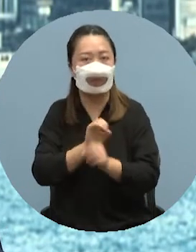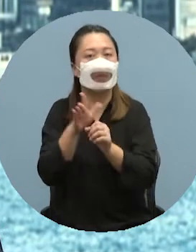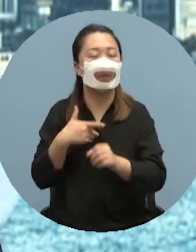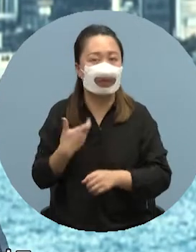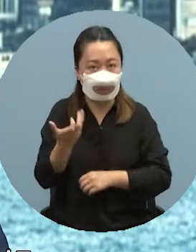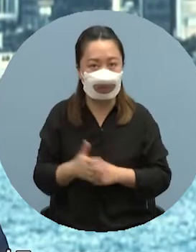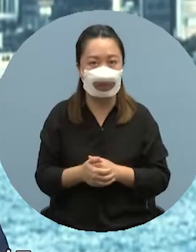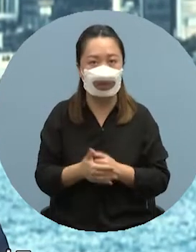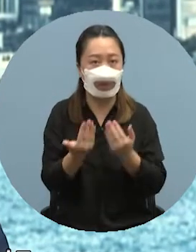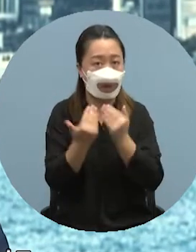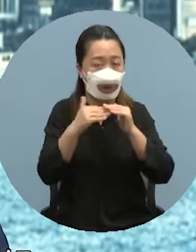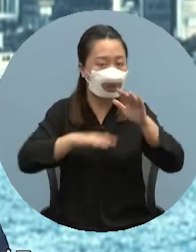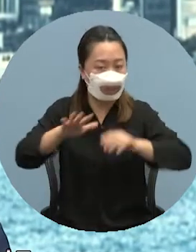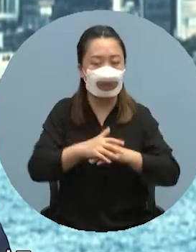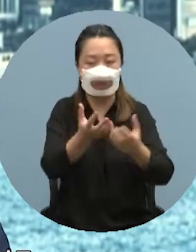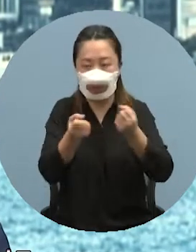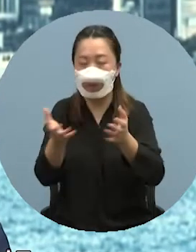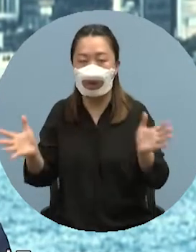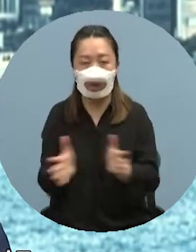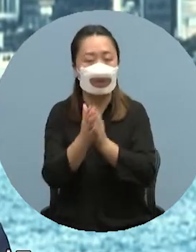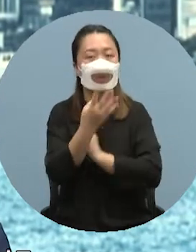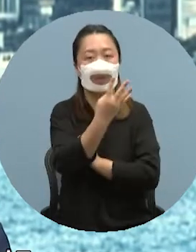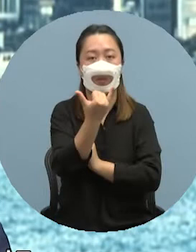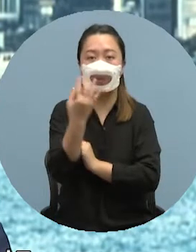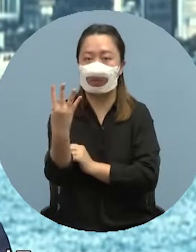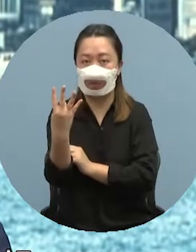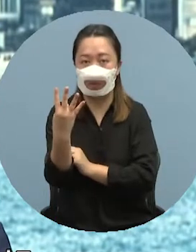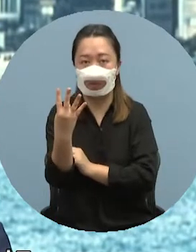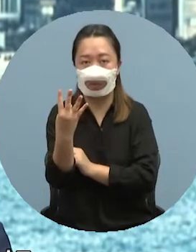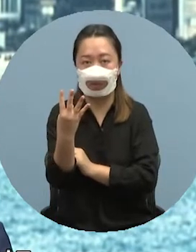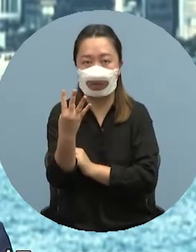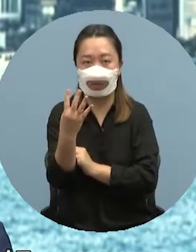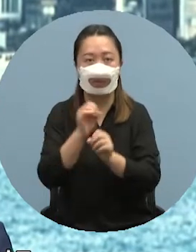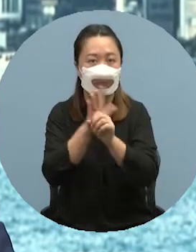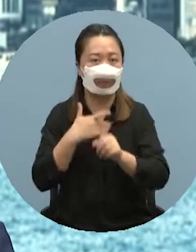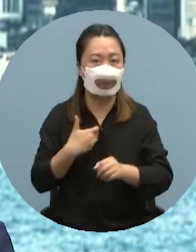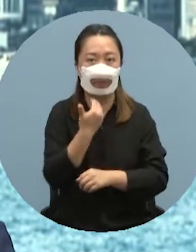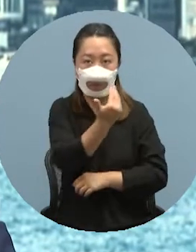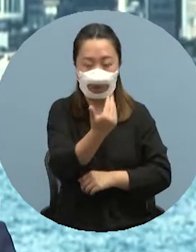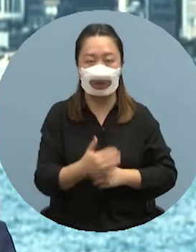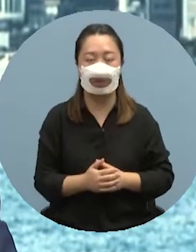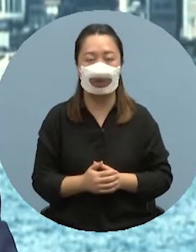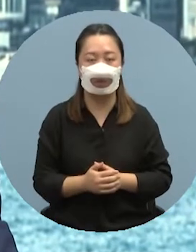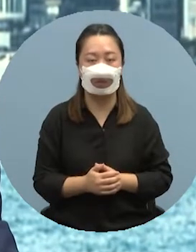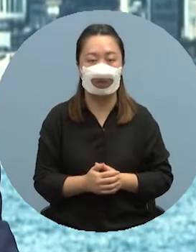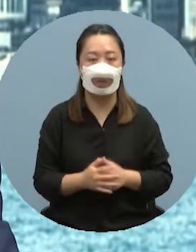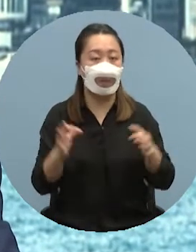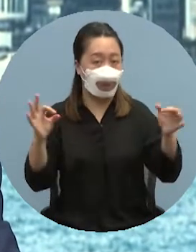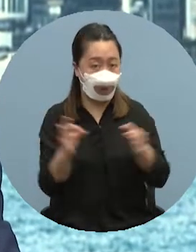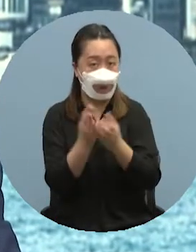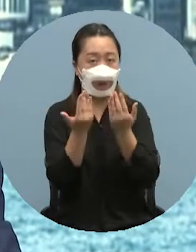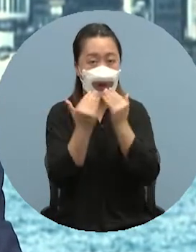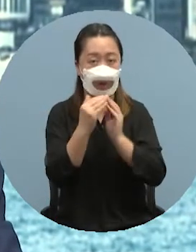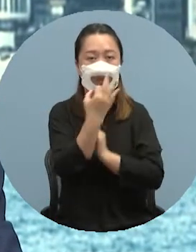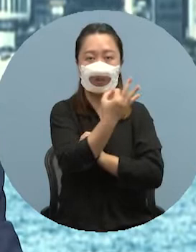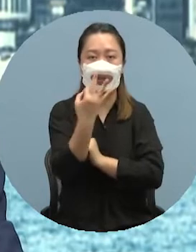校方面，我們收到總共有464宗的陽性個案的情報，是涉及